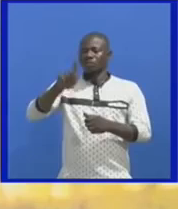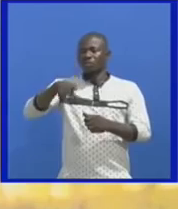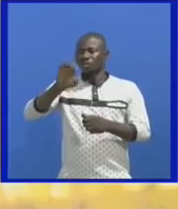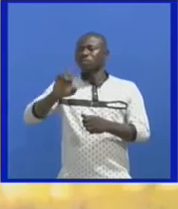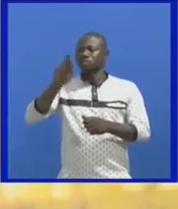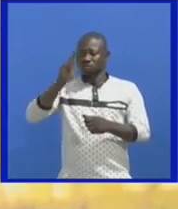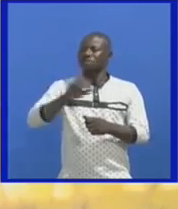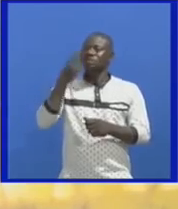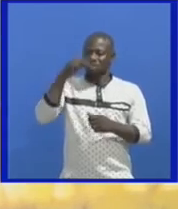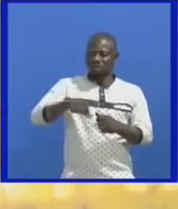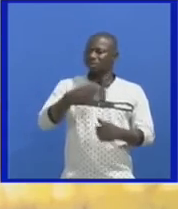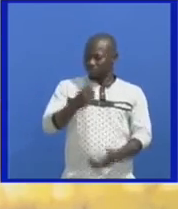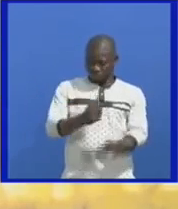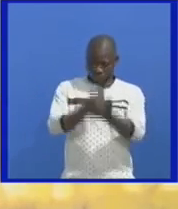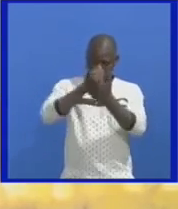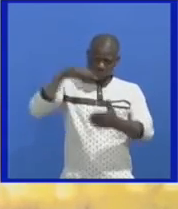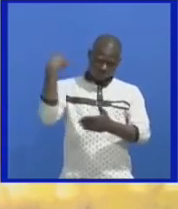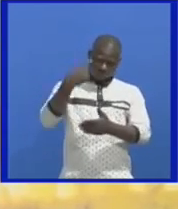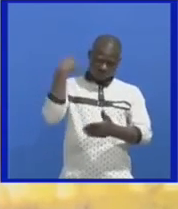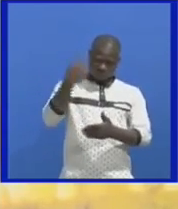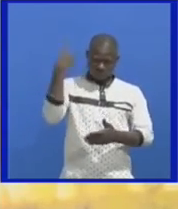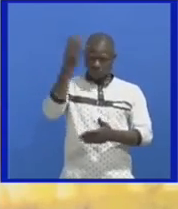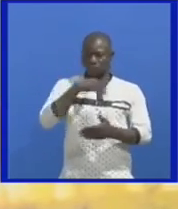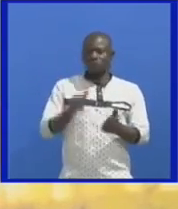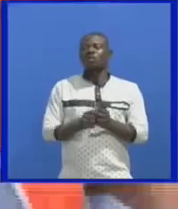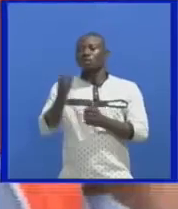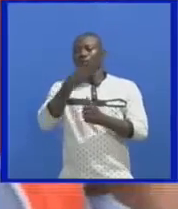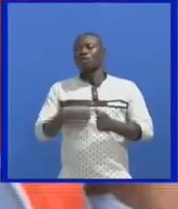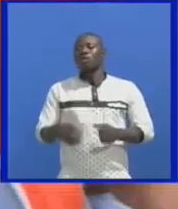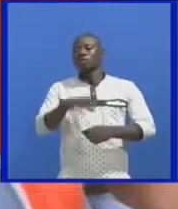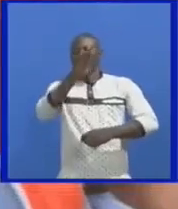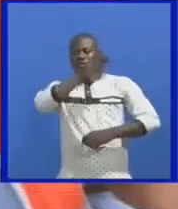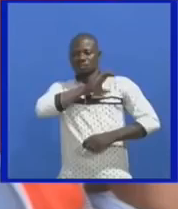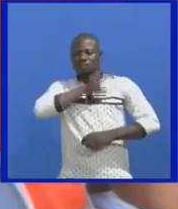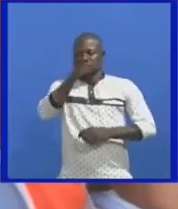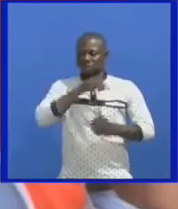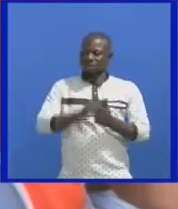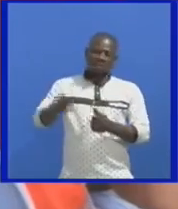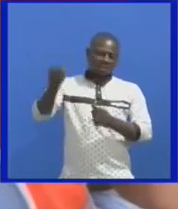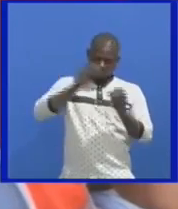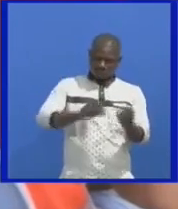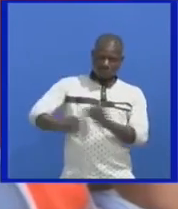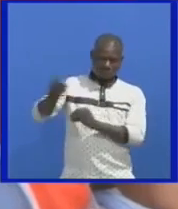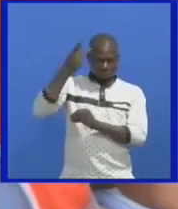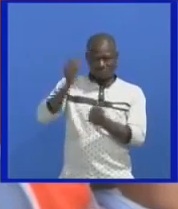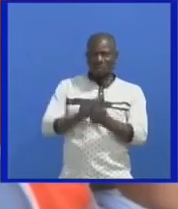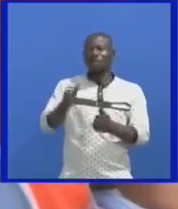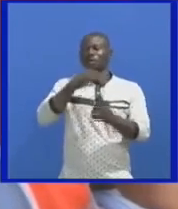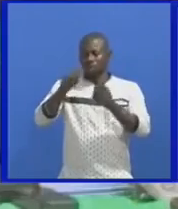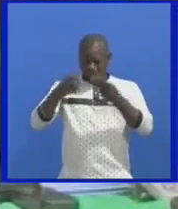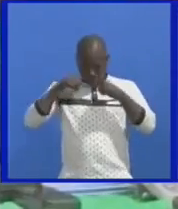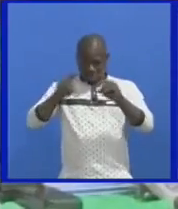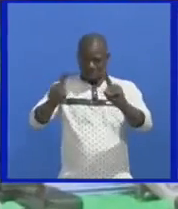indéfectible soutien au commissaire de l'opposition à la CENI. Et pourtant, dans une déclaration à chaud mardi dernier, à l'issue de la